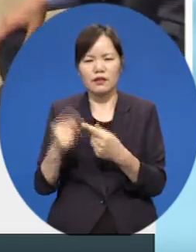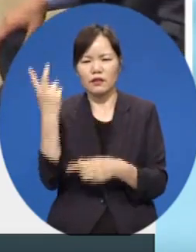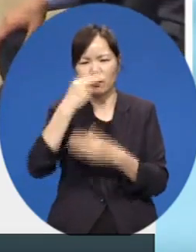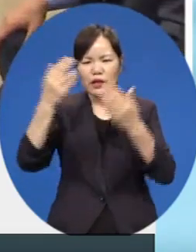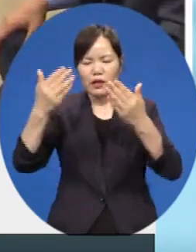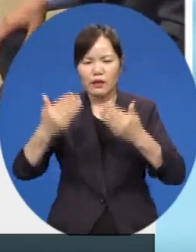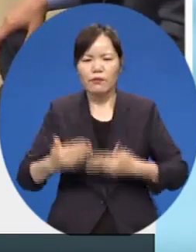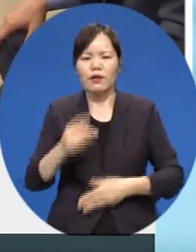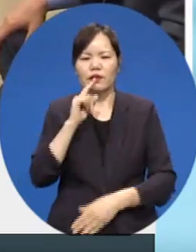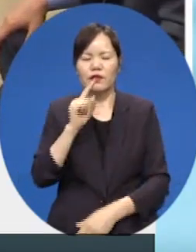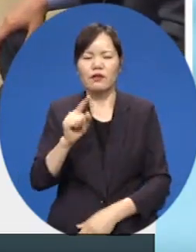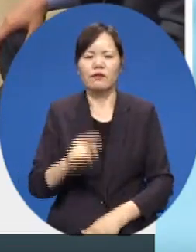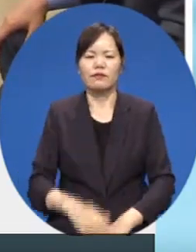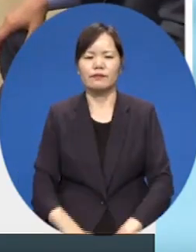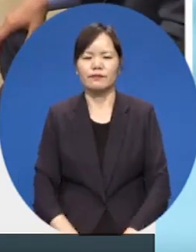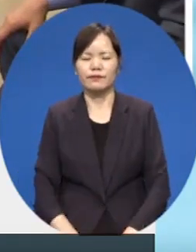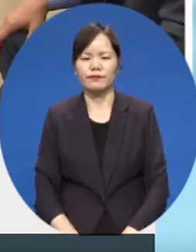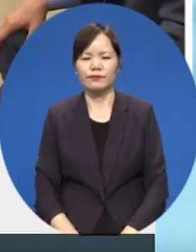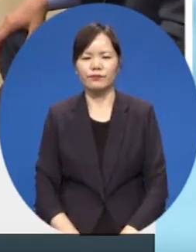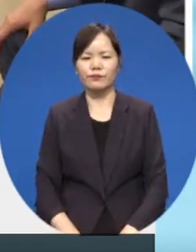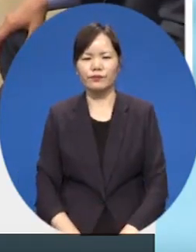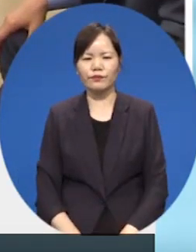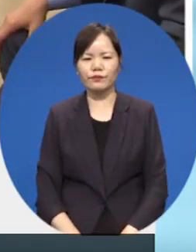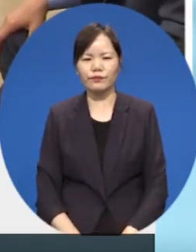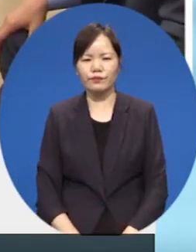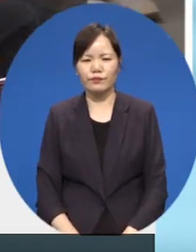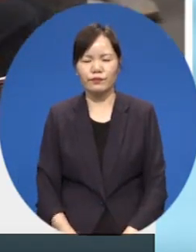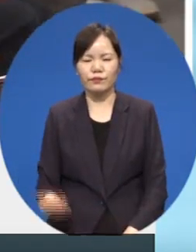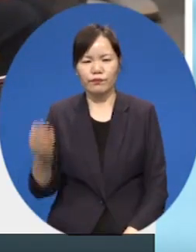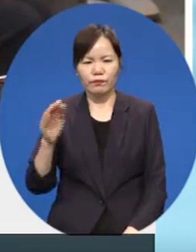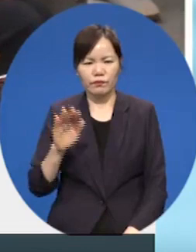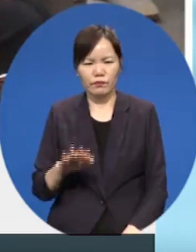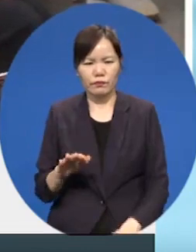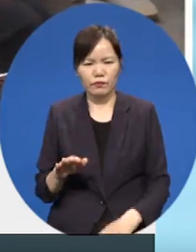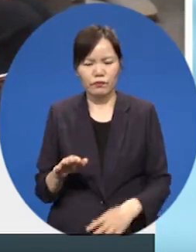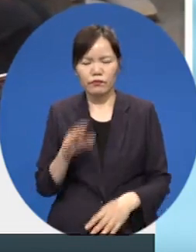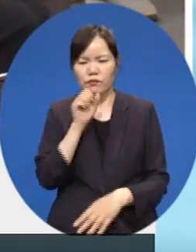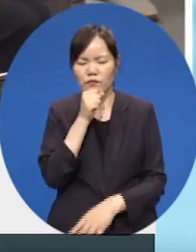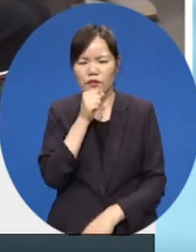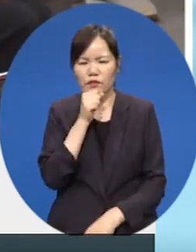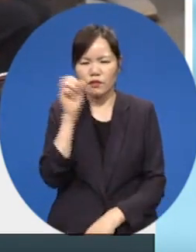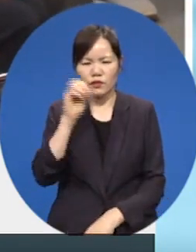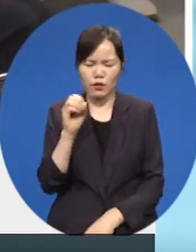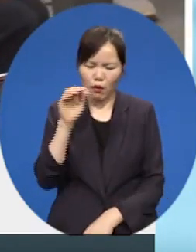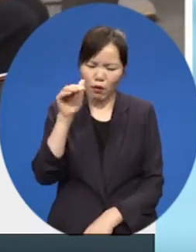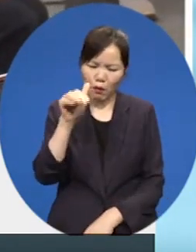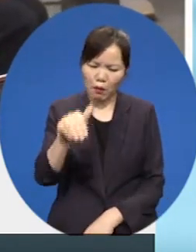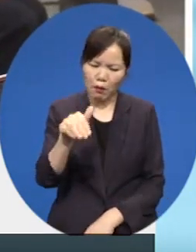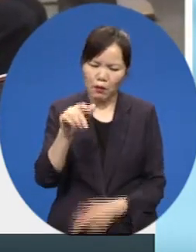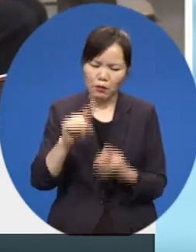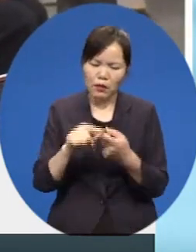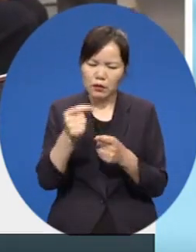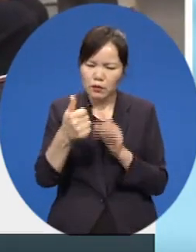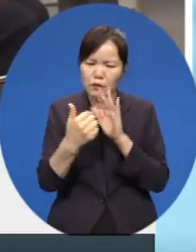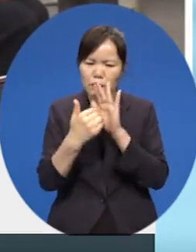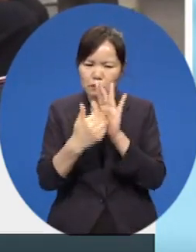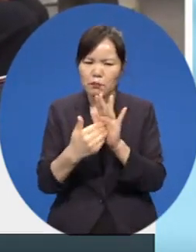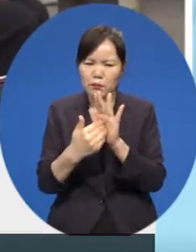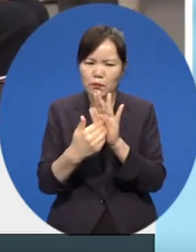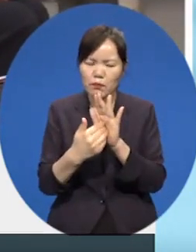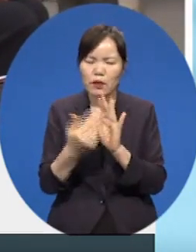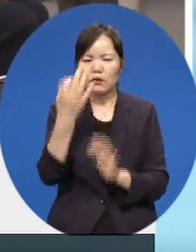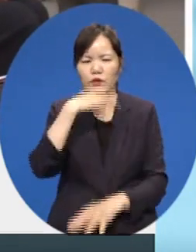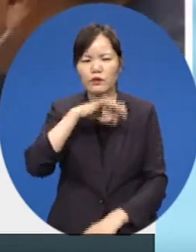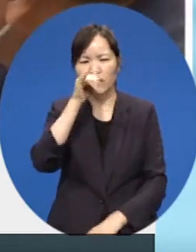한 거예요. 자, 그런데 이런 상황은 일단은 뭐 지지율 하락을 갖다가 어느 정도는 좀 막는 역할을 했을 거라고